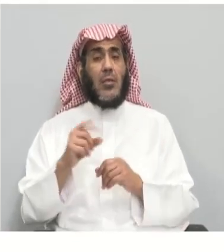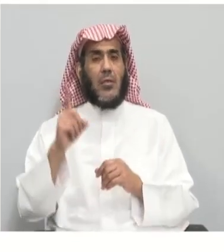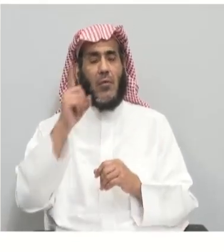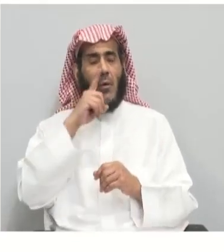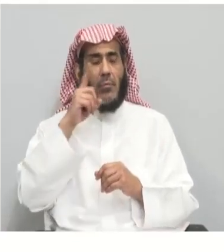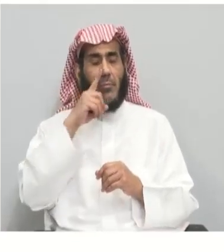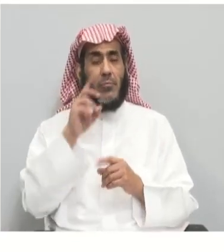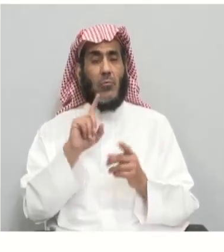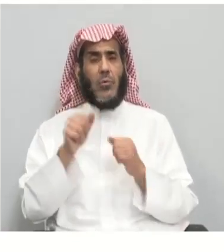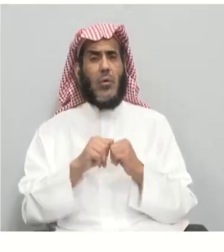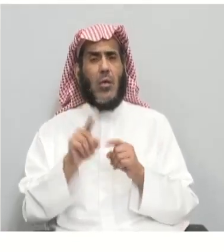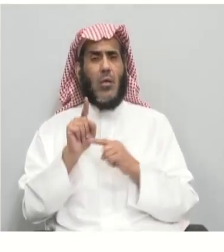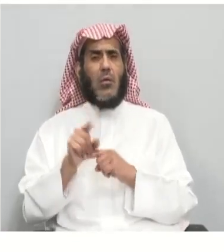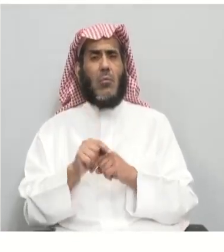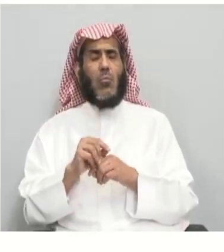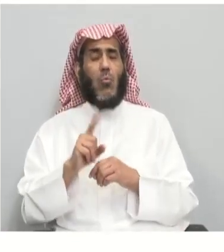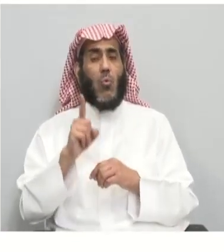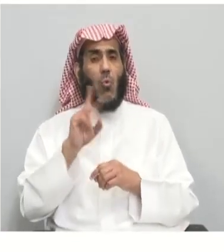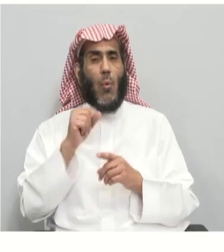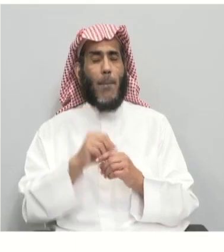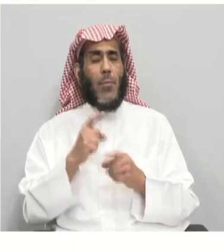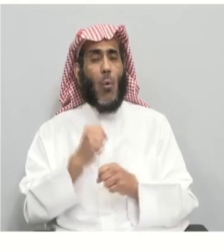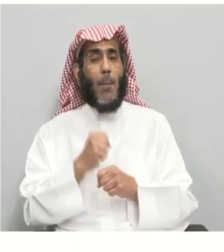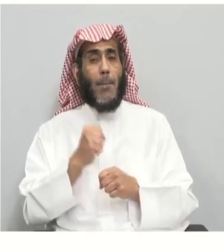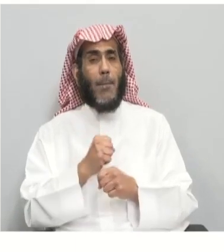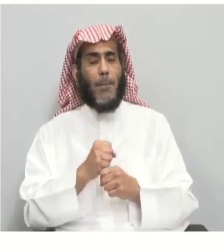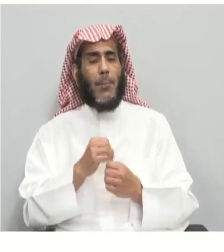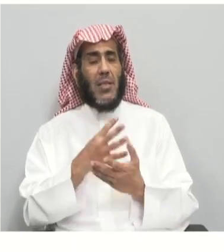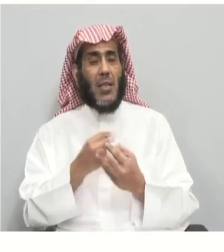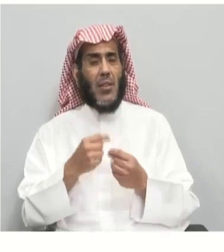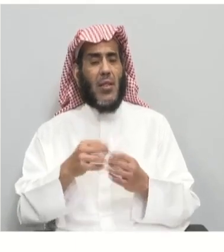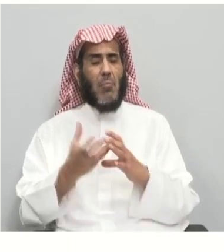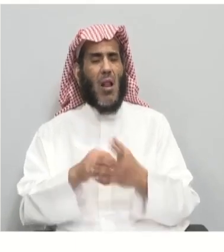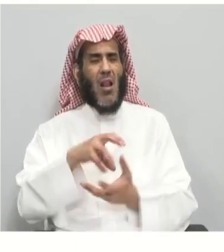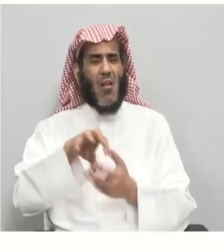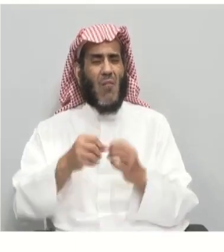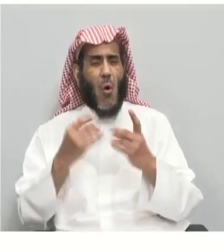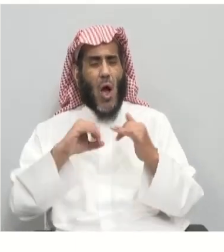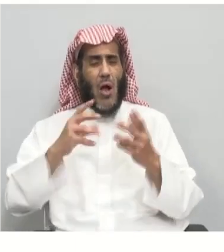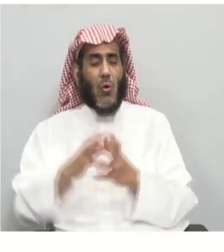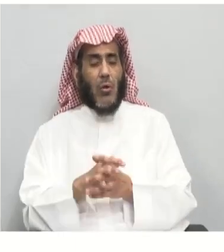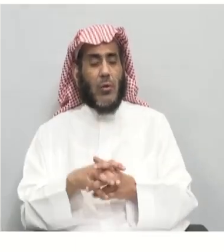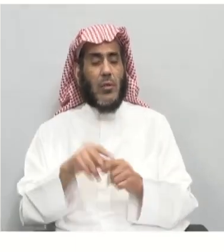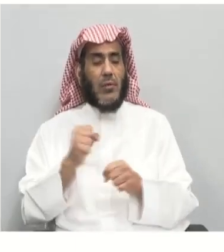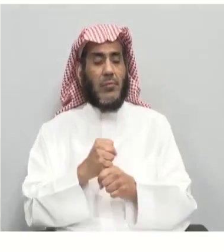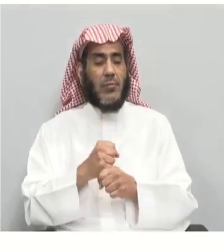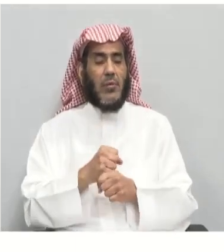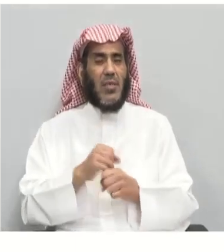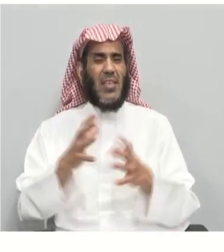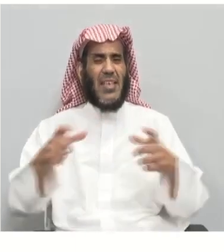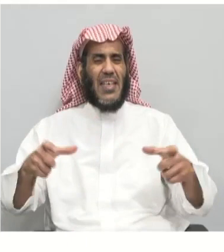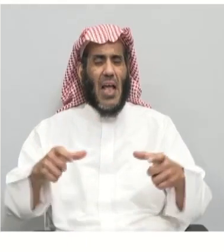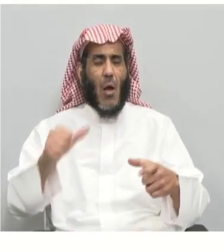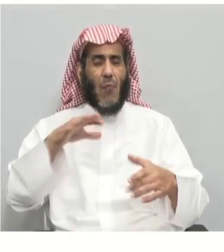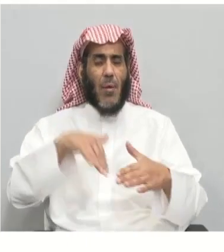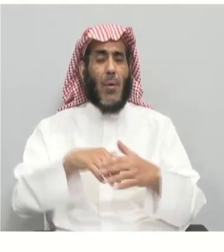هنا لدينا ام تقوم بتنظيف الفواكه والخضار عن طريق اناء